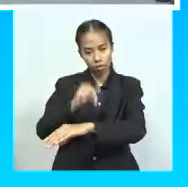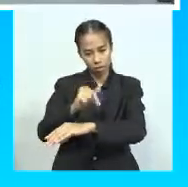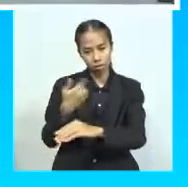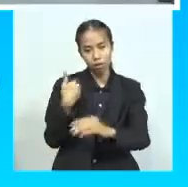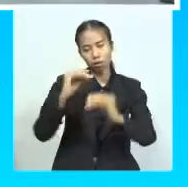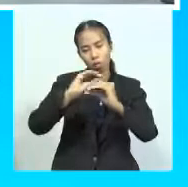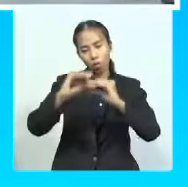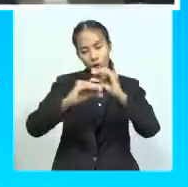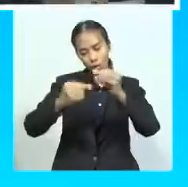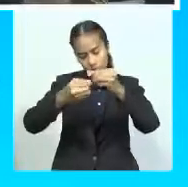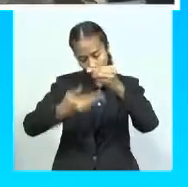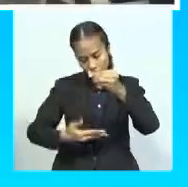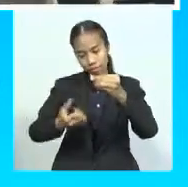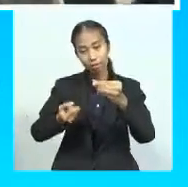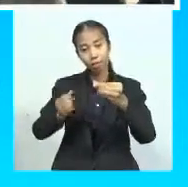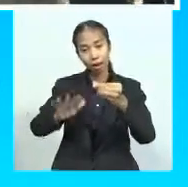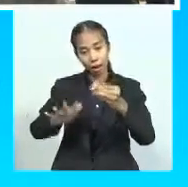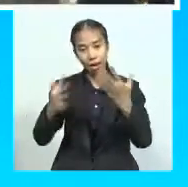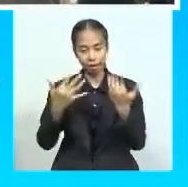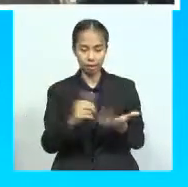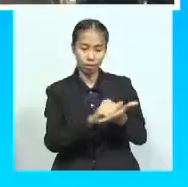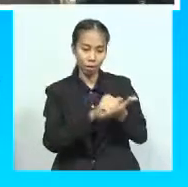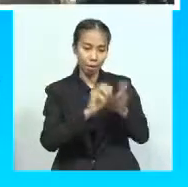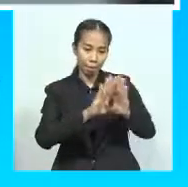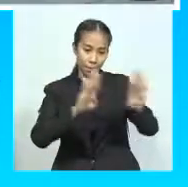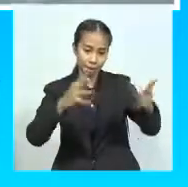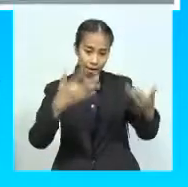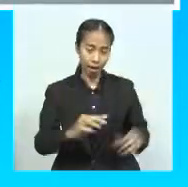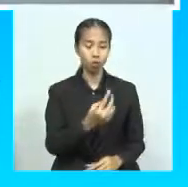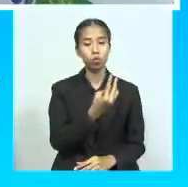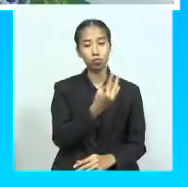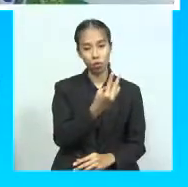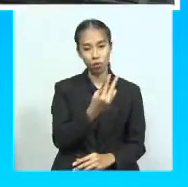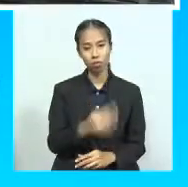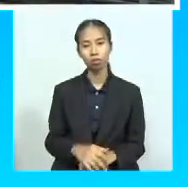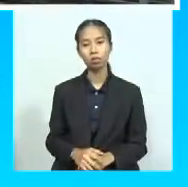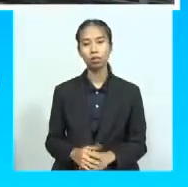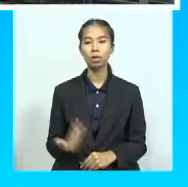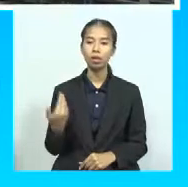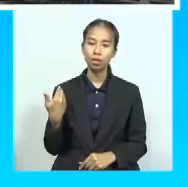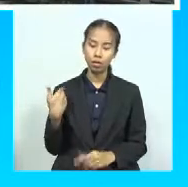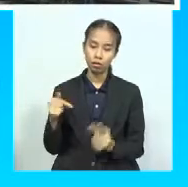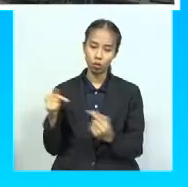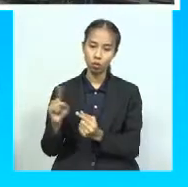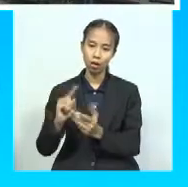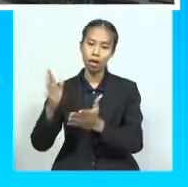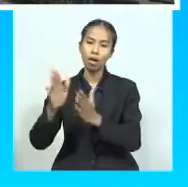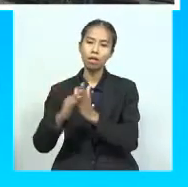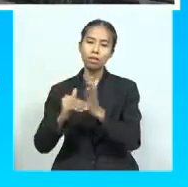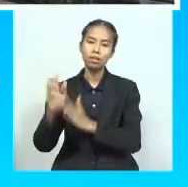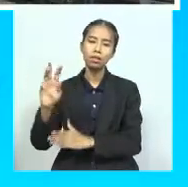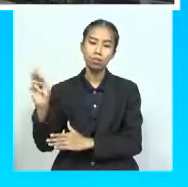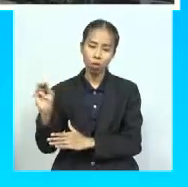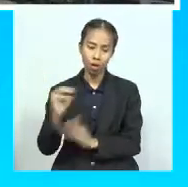ครงการก็ได้เปิดทดลองให้บริการไปแล้ว2สายได้แก่สายฉลองราชธรรมช่วงบางใหญ่เตาปูนส